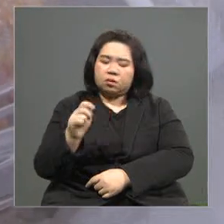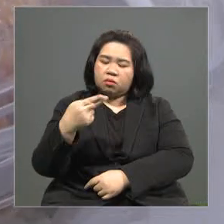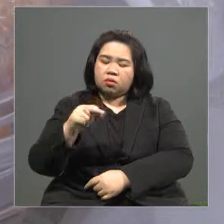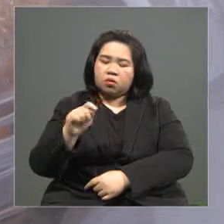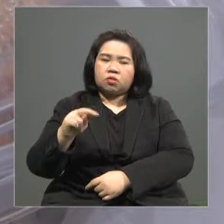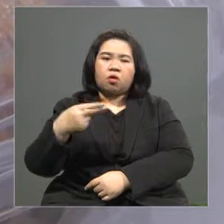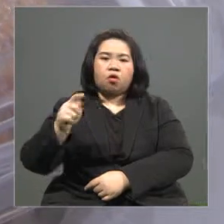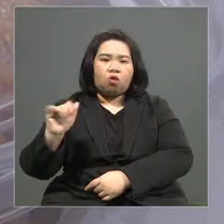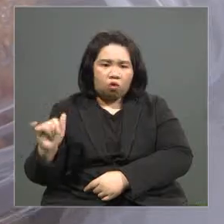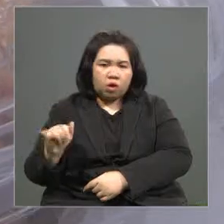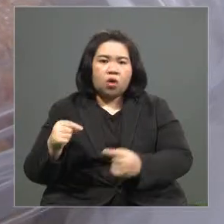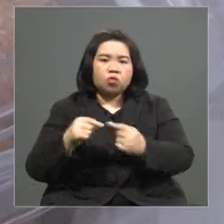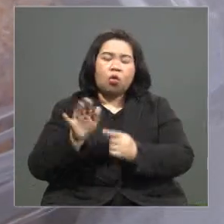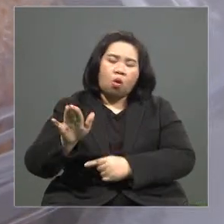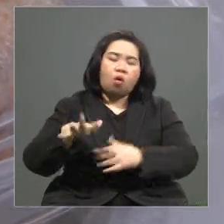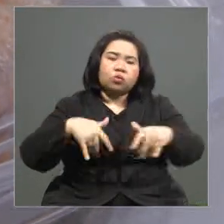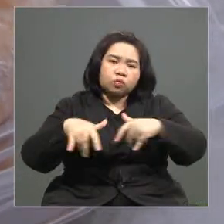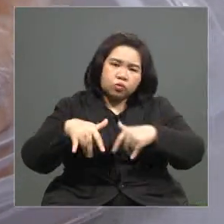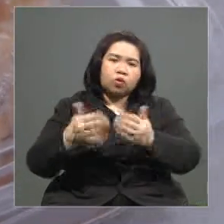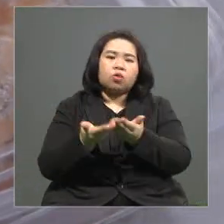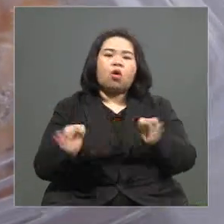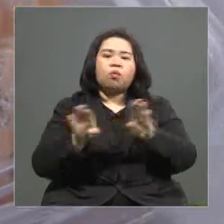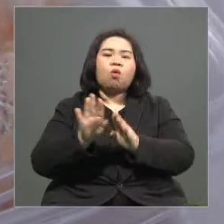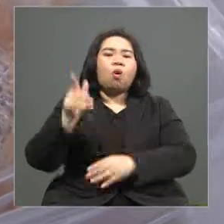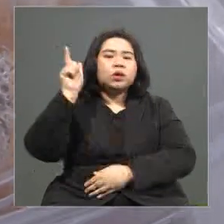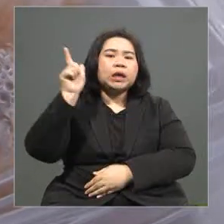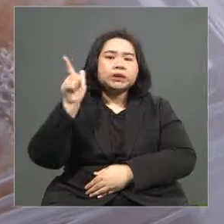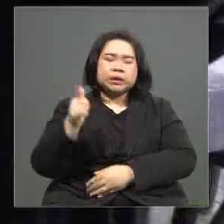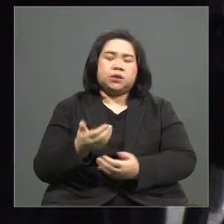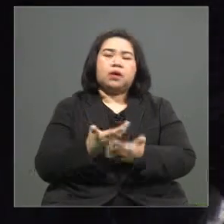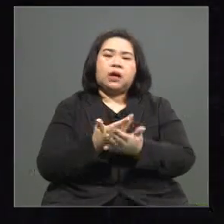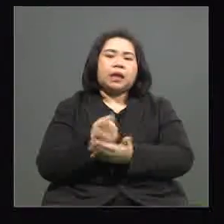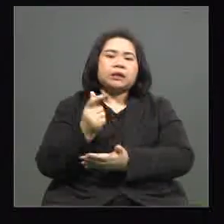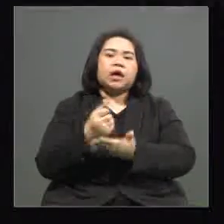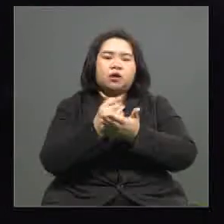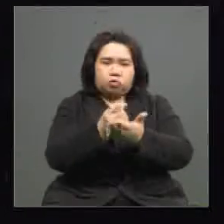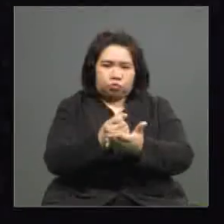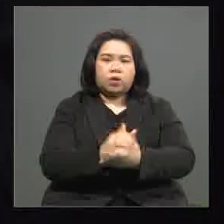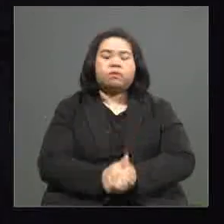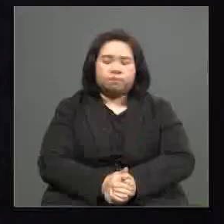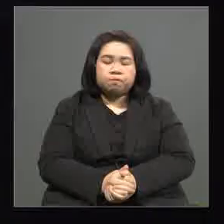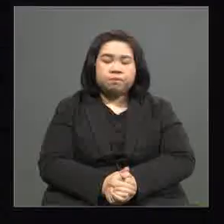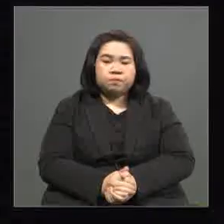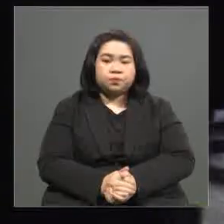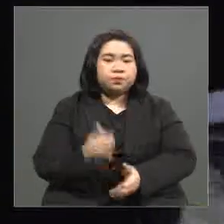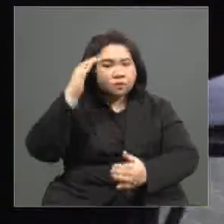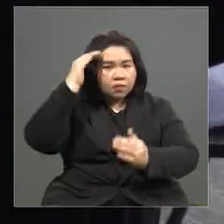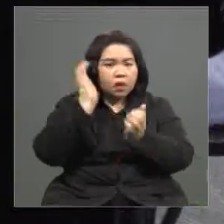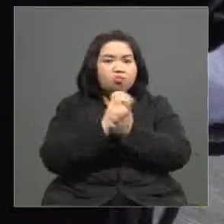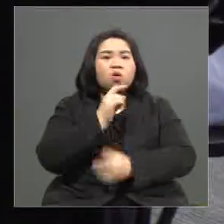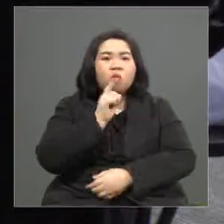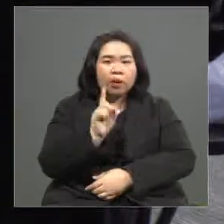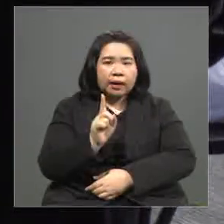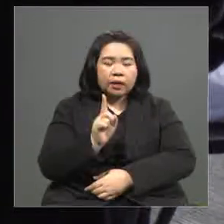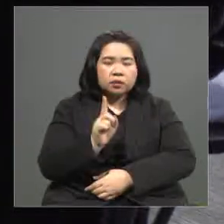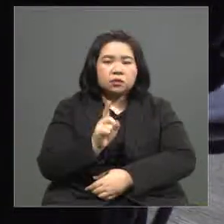ากเครือข่ายภาคเอกชนภาคประชาชนและครอบครัวชินวัตรโดยรองผู้บัญชาการตำรวจภูธรภาค5ได้กล่าวว่ารถครัวอาหาร